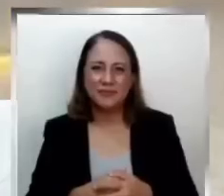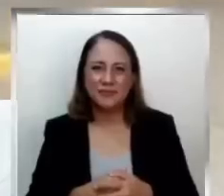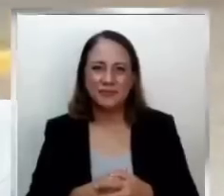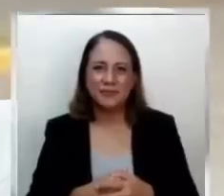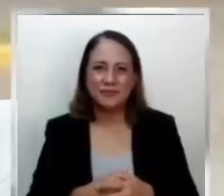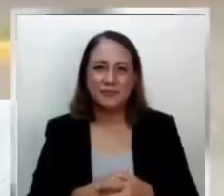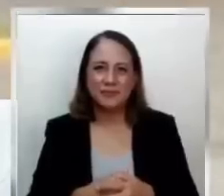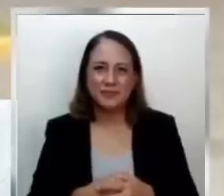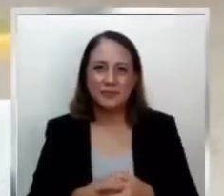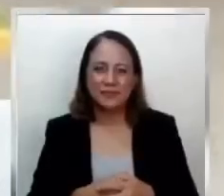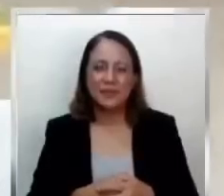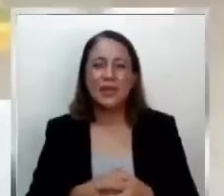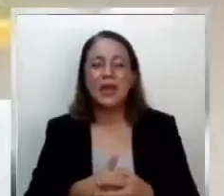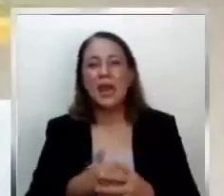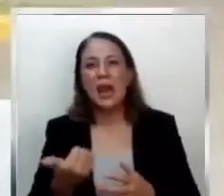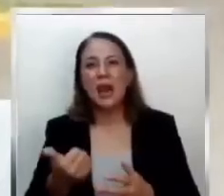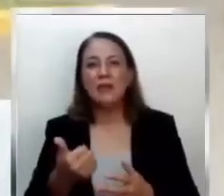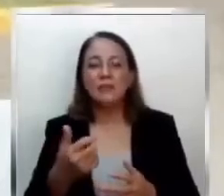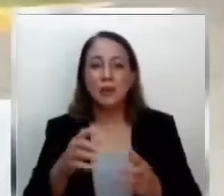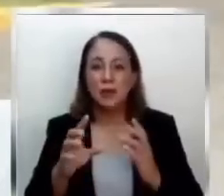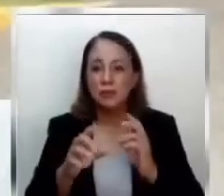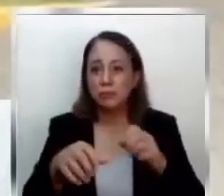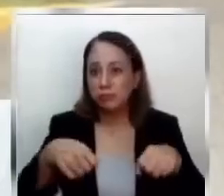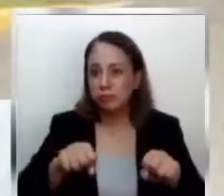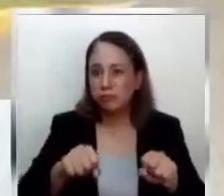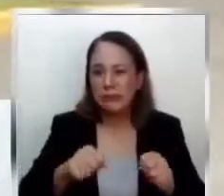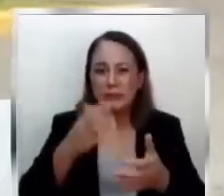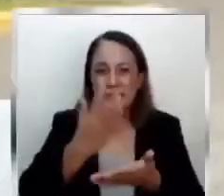May mga tumirik ding motorsiklo sa gitna ng baha.